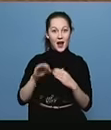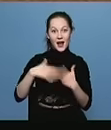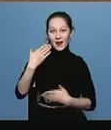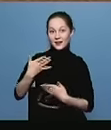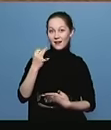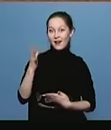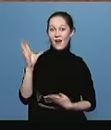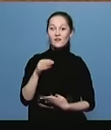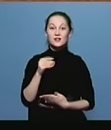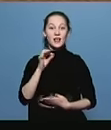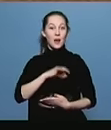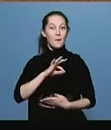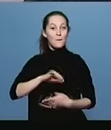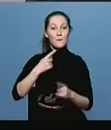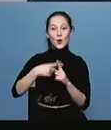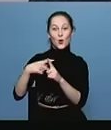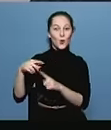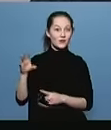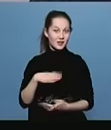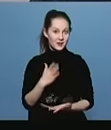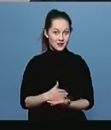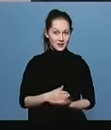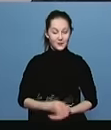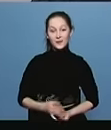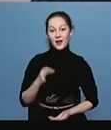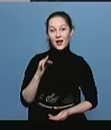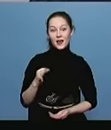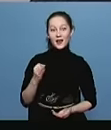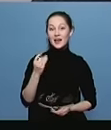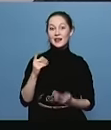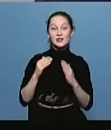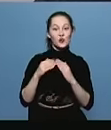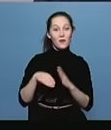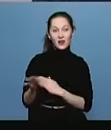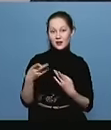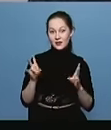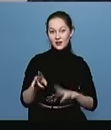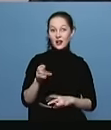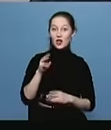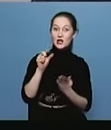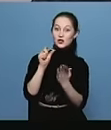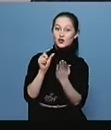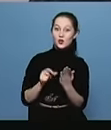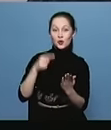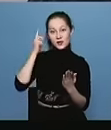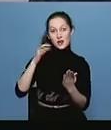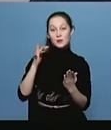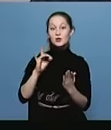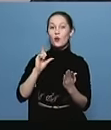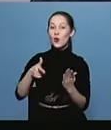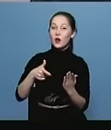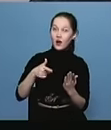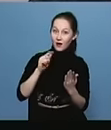преимущества электронных платежей налицо. Не надо никуда ходить, вы из дома прямо видите состояние своего счета, видите, сколько вам начислено,